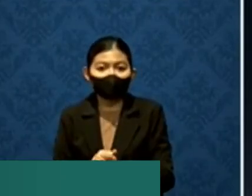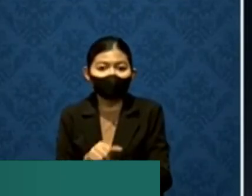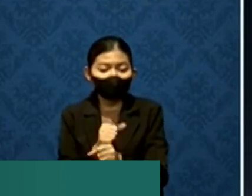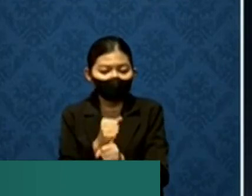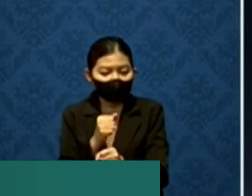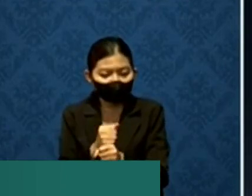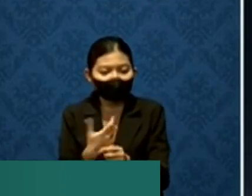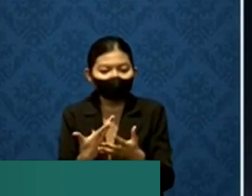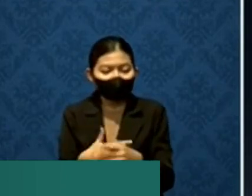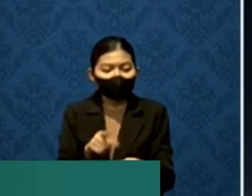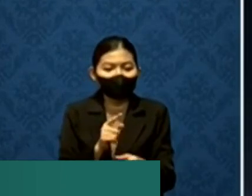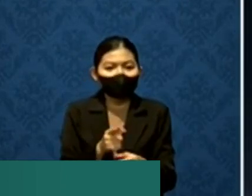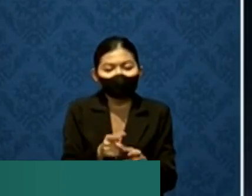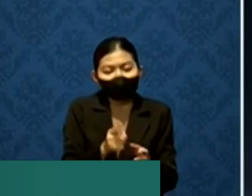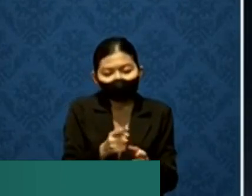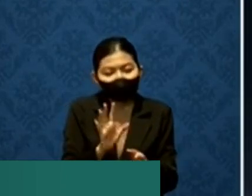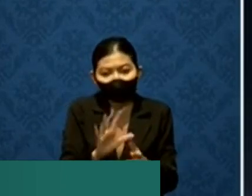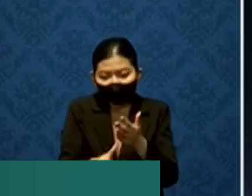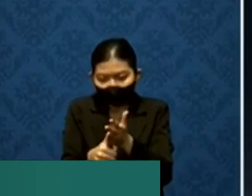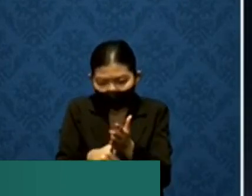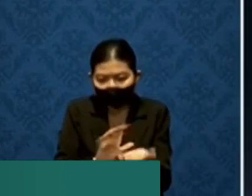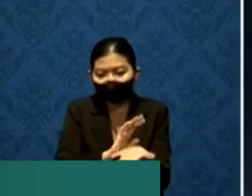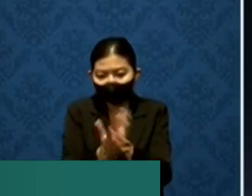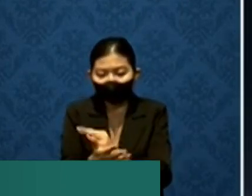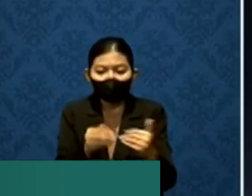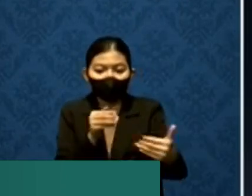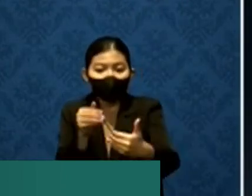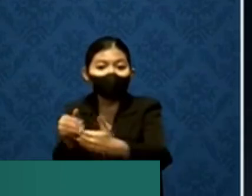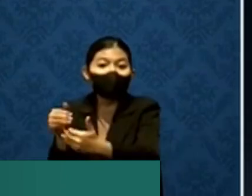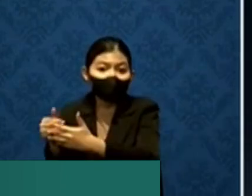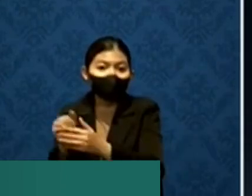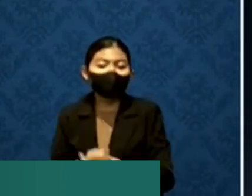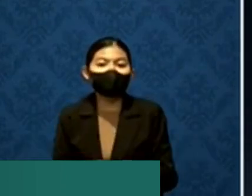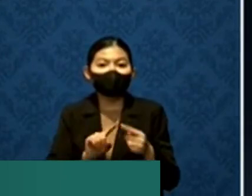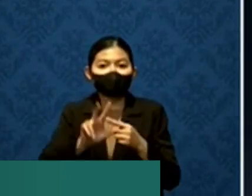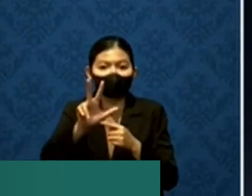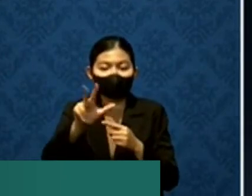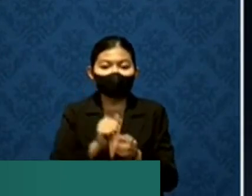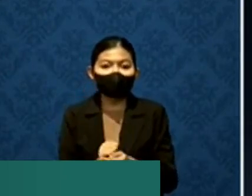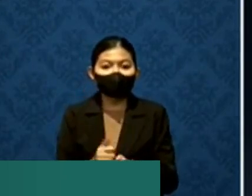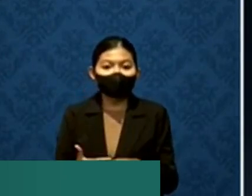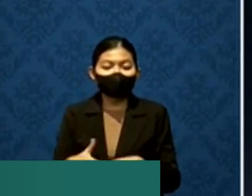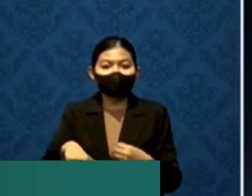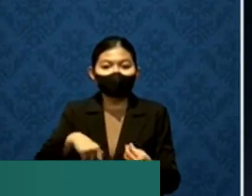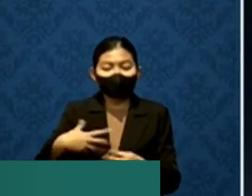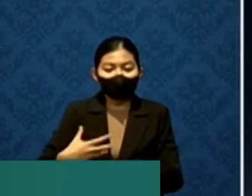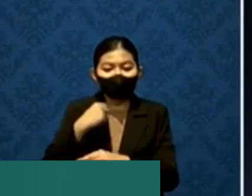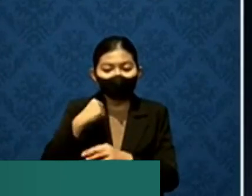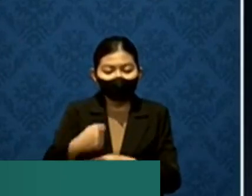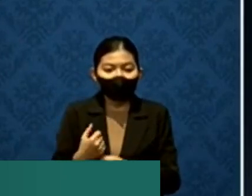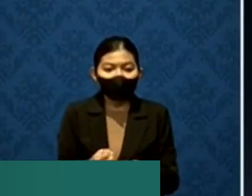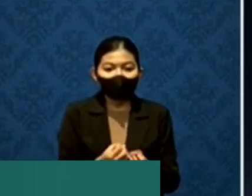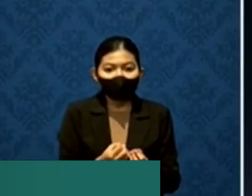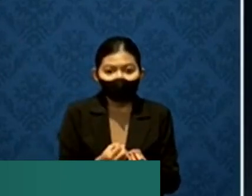รายละเอียดข้างในท ี นี้เนี่ยเพื่อให้เกิดความเป็นธรรมนะครับคุณดาวีครับคือถ้าจะให้ผมเนี่ยไปบอกว่า